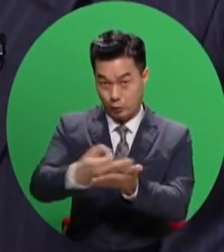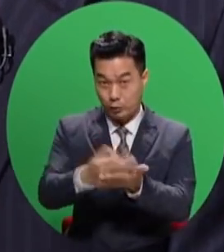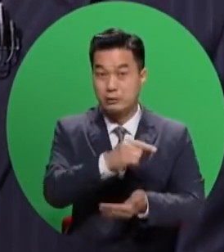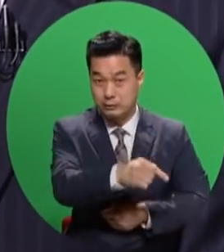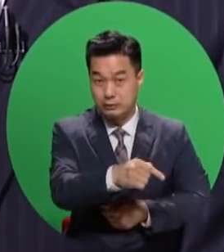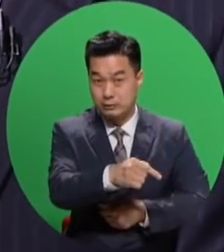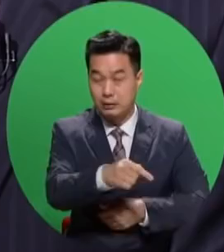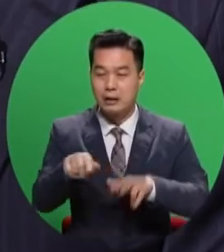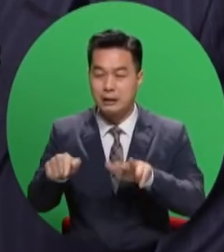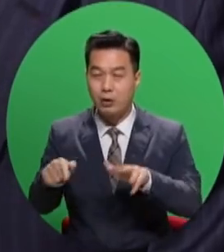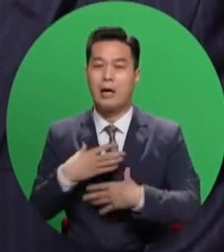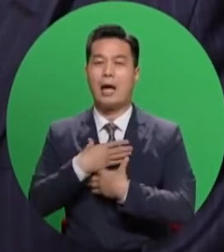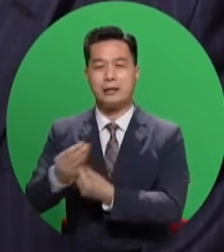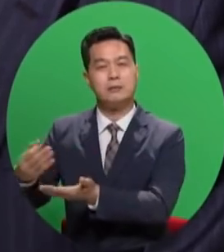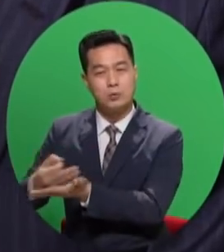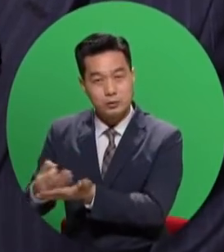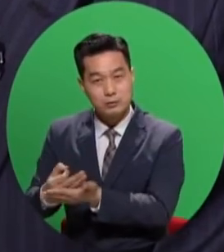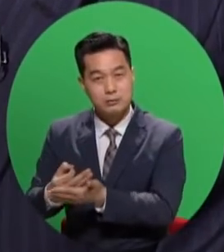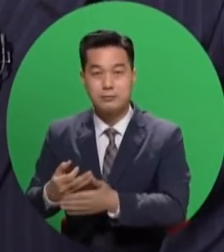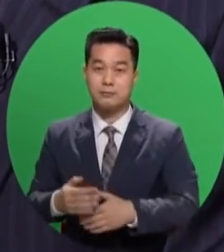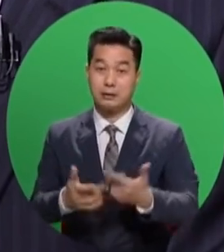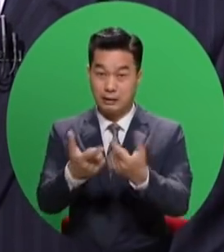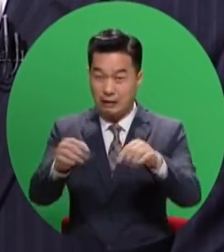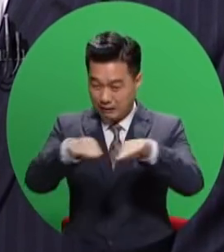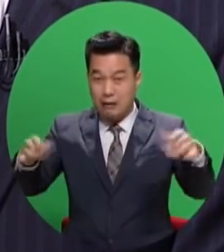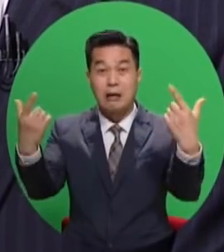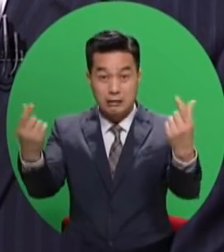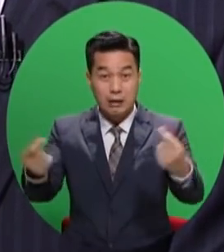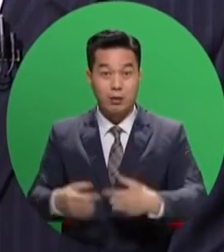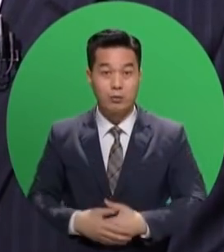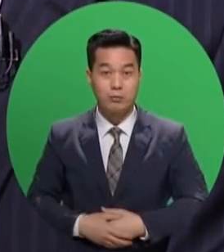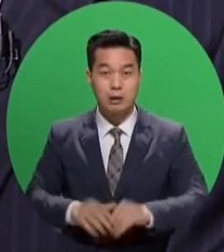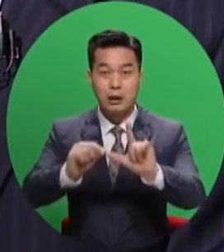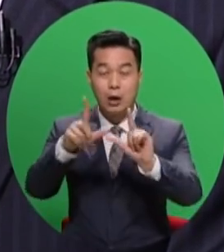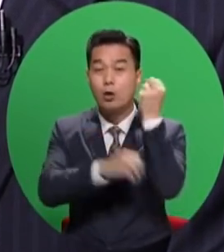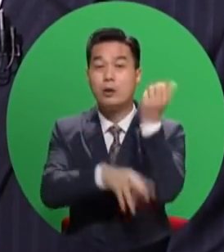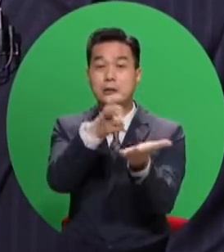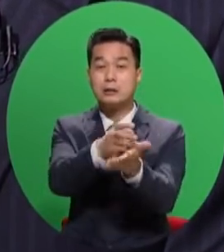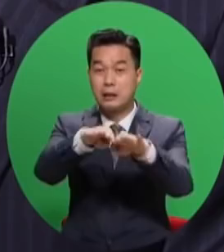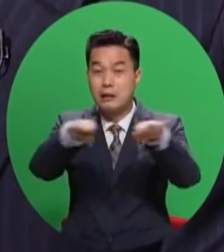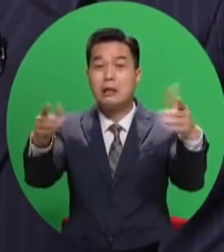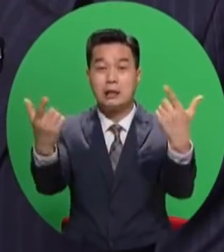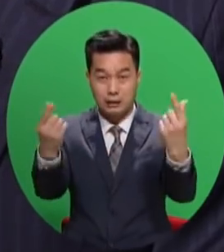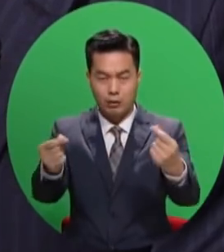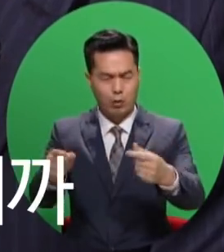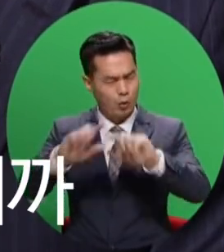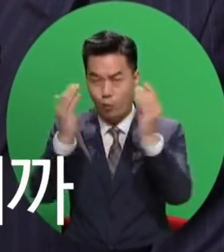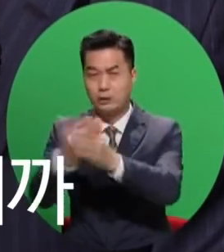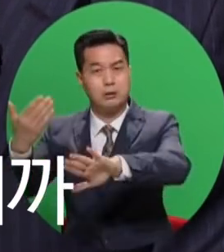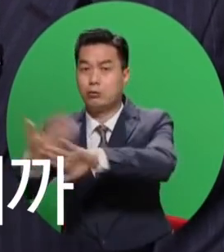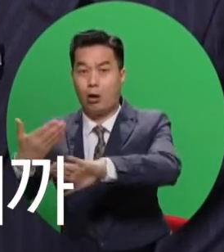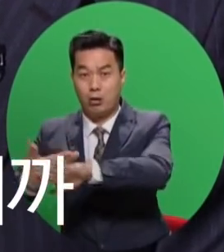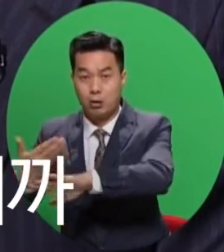이구요 이거 너무 은선 기본서 도그 안심 소득이 같은 겁니다 4 거의 그 원칙이 거의 같지요 어때요 언니 외쳤죠